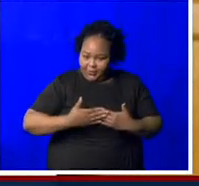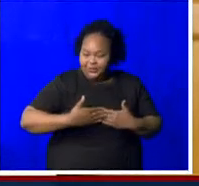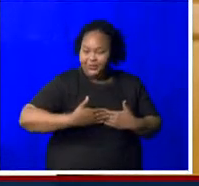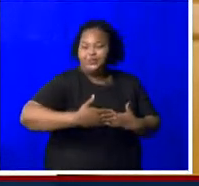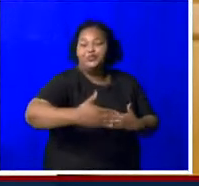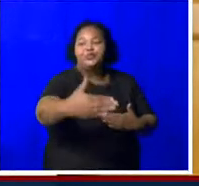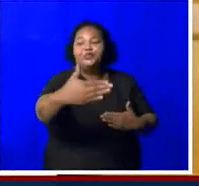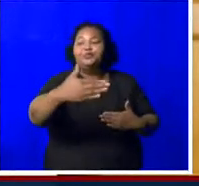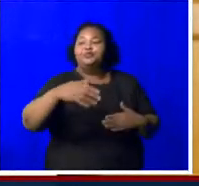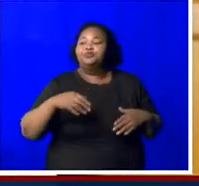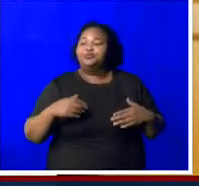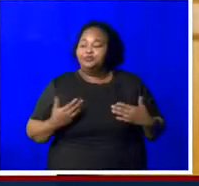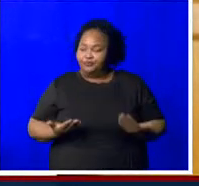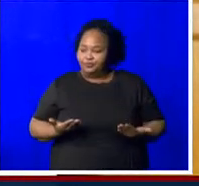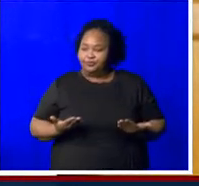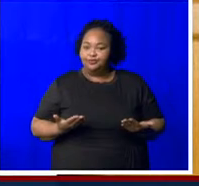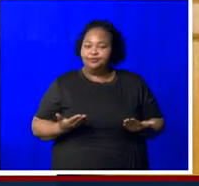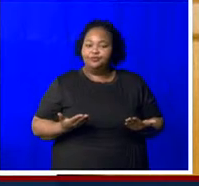nalokokuthi nje